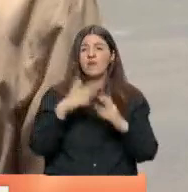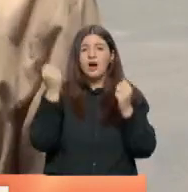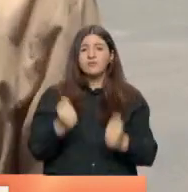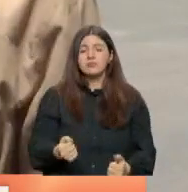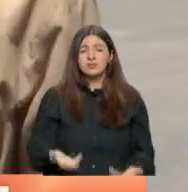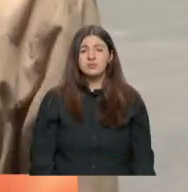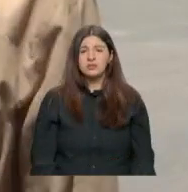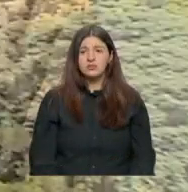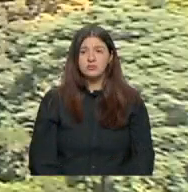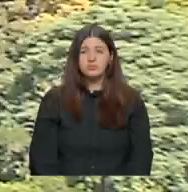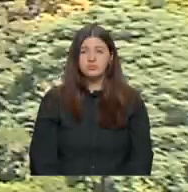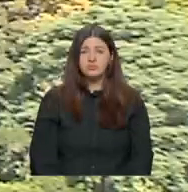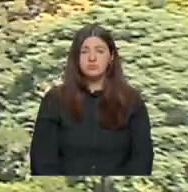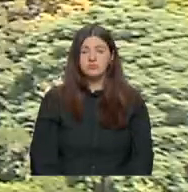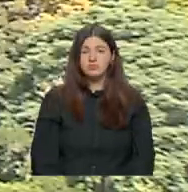kapanmışız.